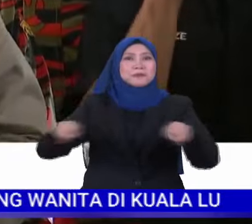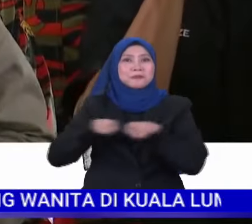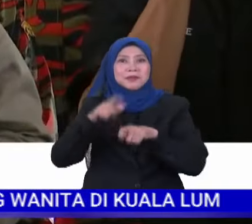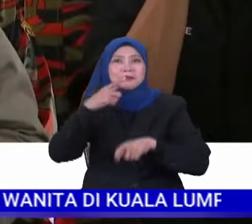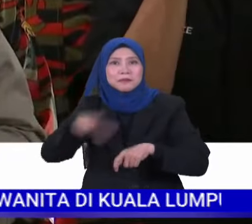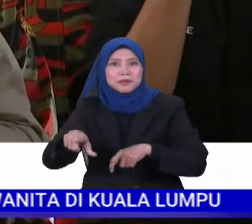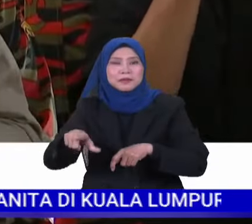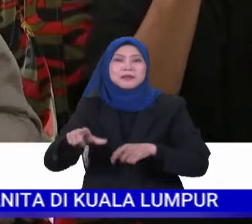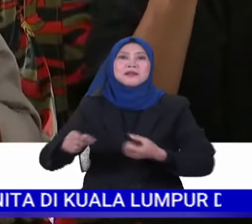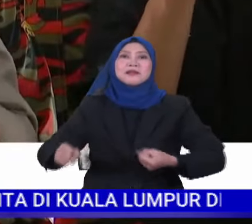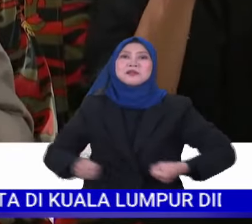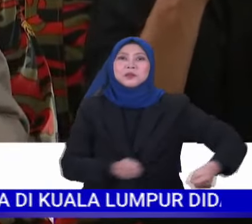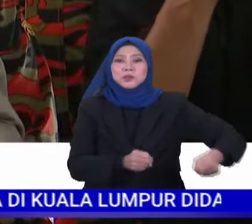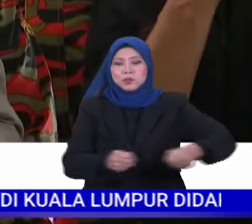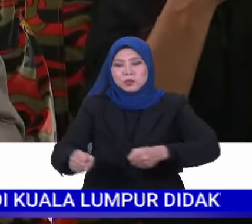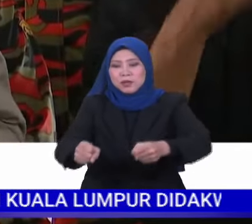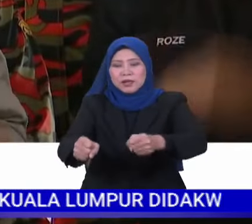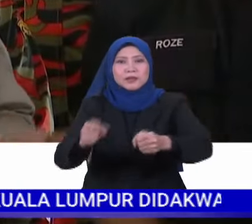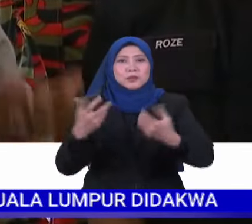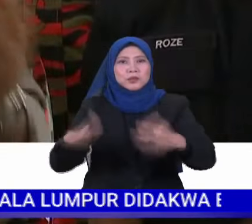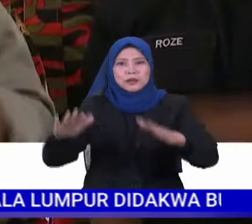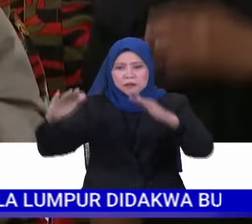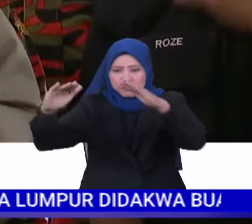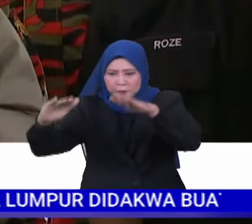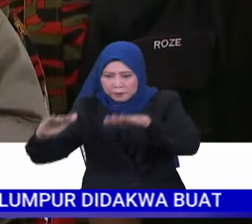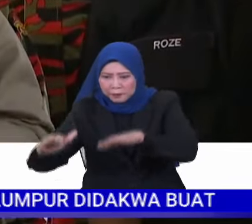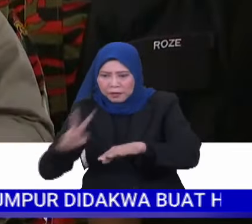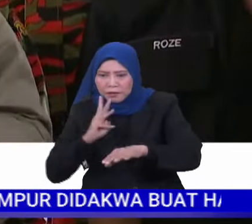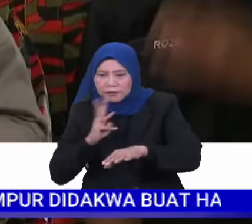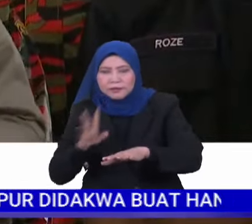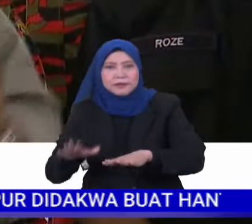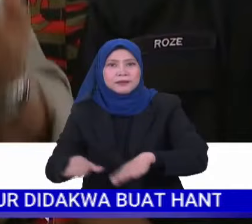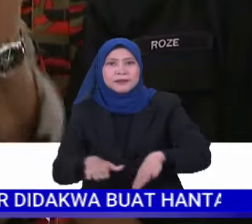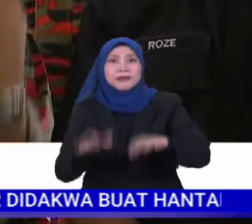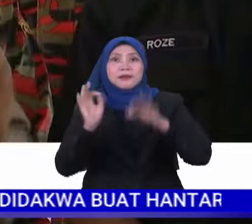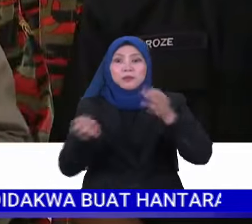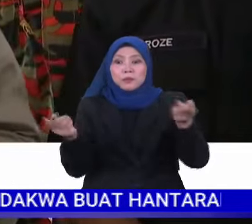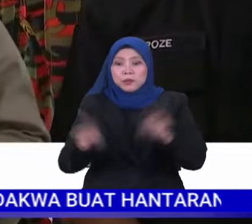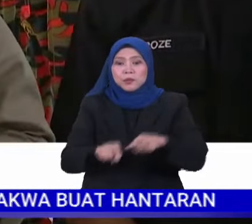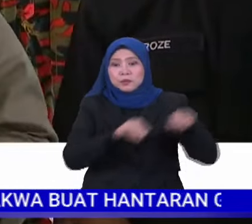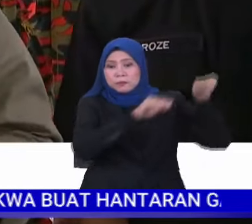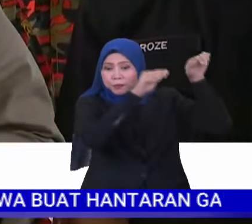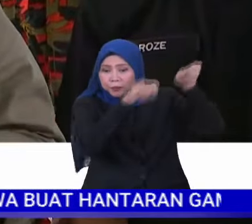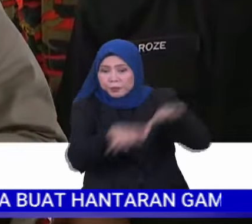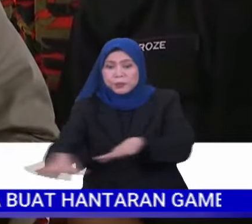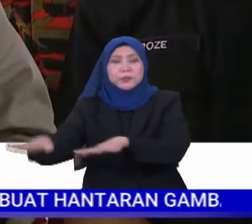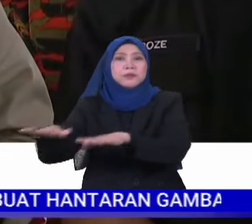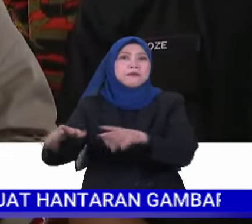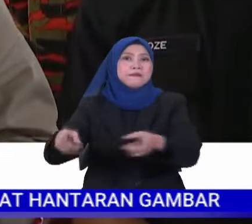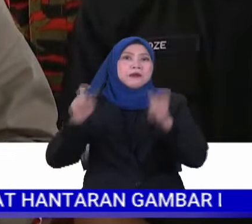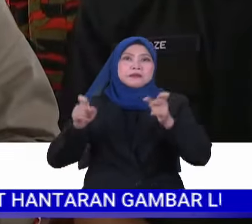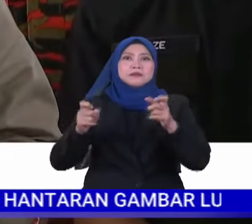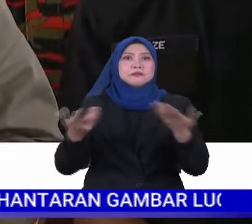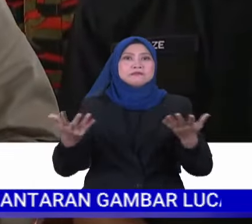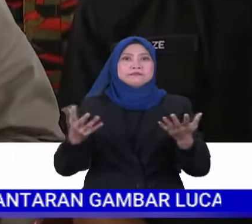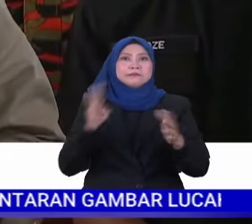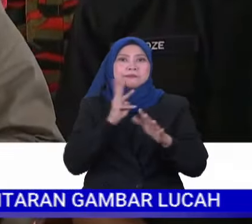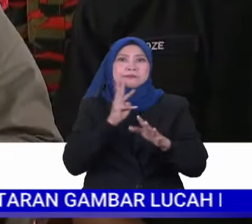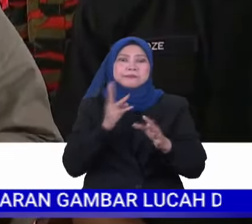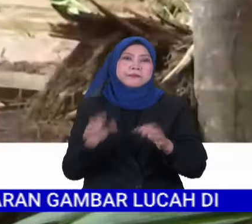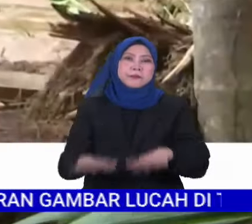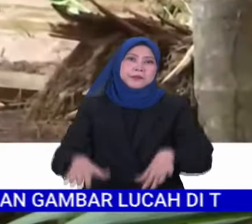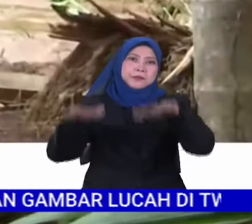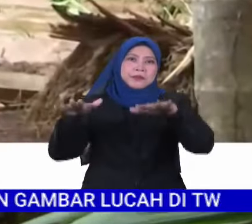sungai itu telah didapat di CT kalau berlaku aliran deras maka bagi pahala karena berlaku lebih banyak